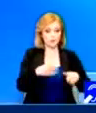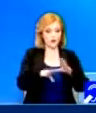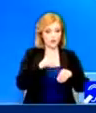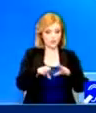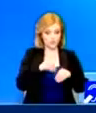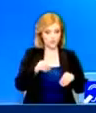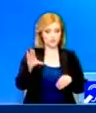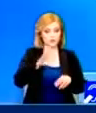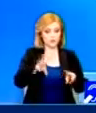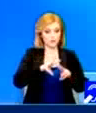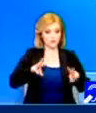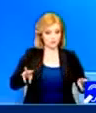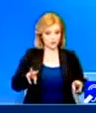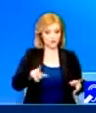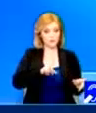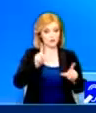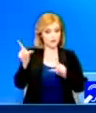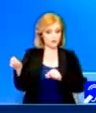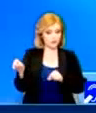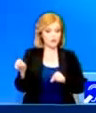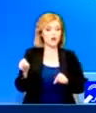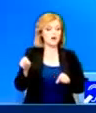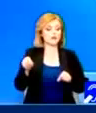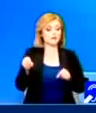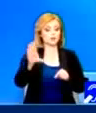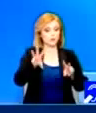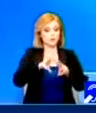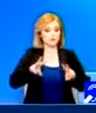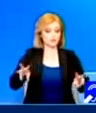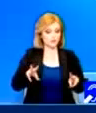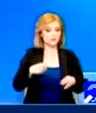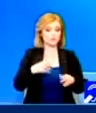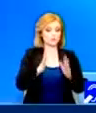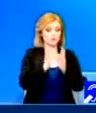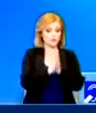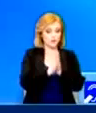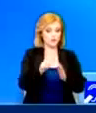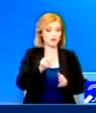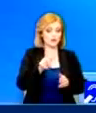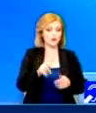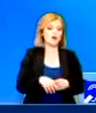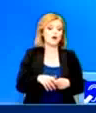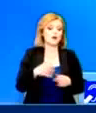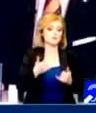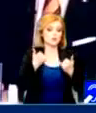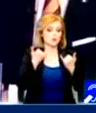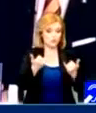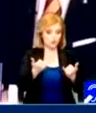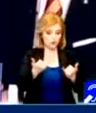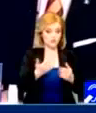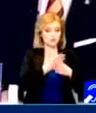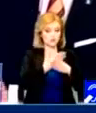europarlamentare, vom merge în Parlamentul European și vom cere acordarea unei perspective europene Republicii Moldova.